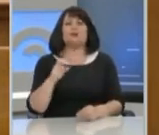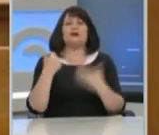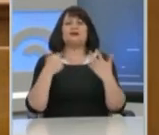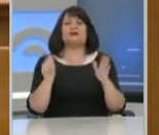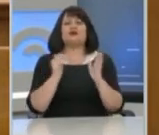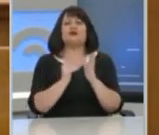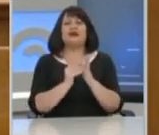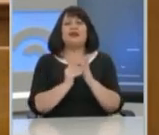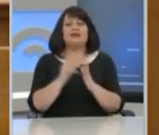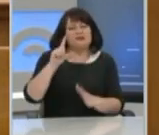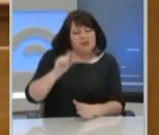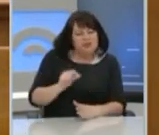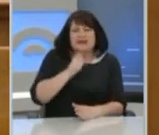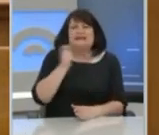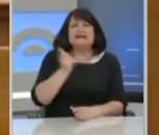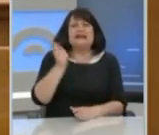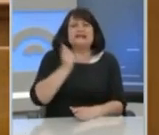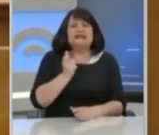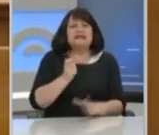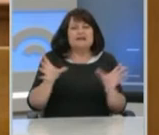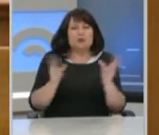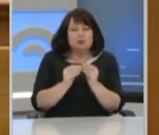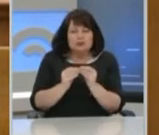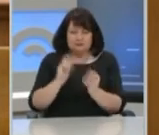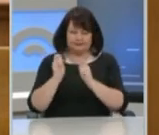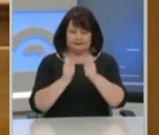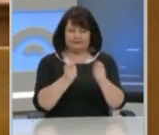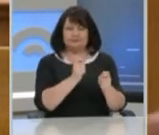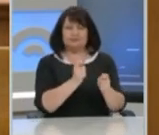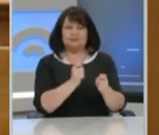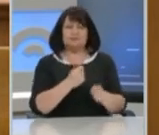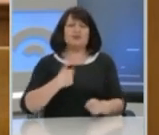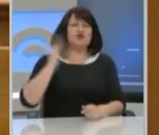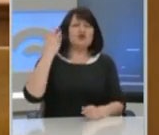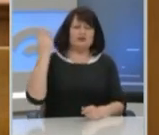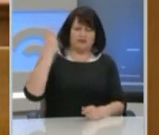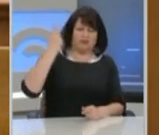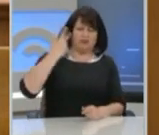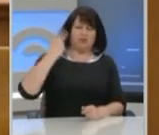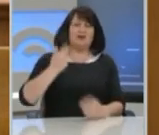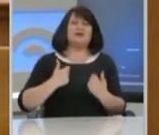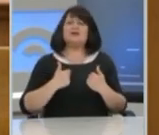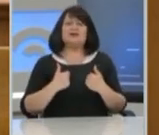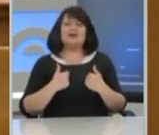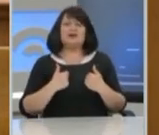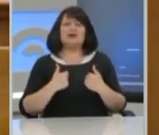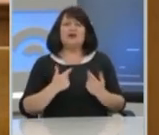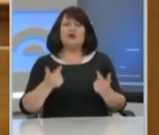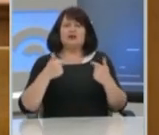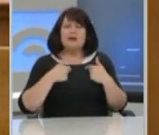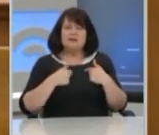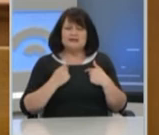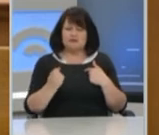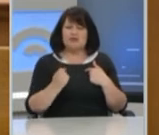1.600.000 χαμηλοσυνταξιούχους. Και τι μας λέγατε τότε? Μας καταγγέλατε ότι προκαλούμε